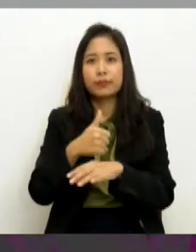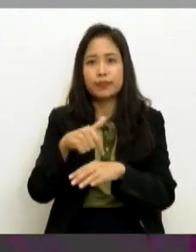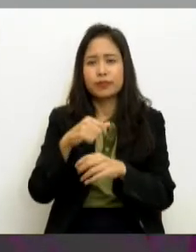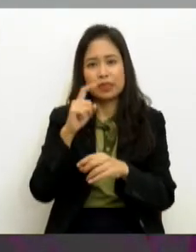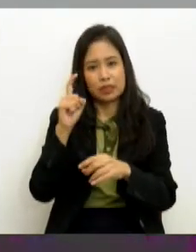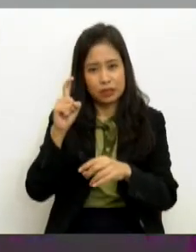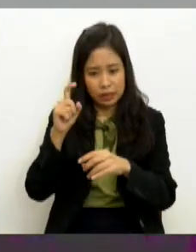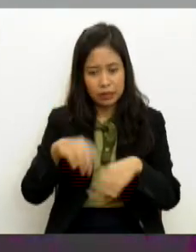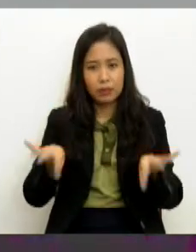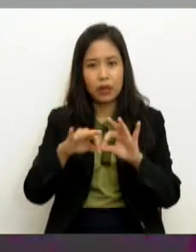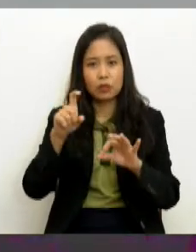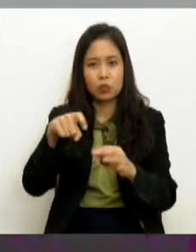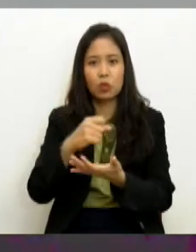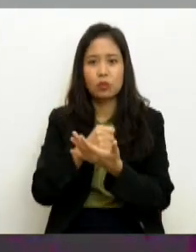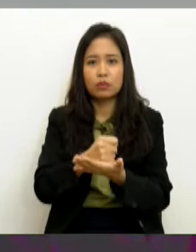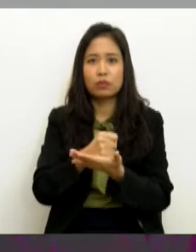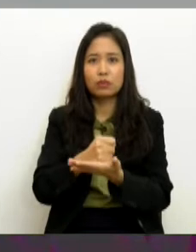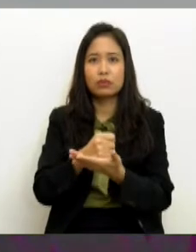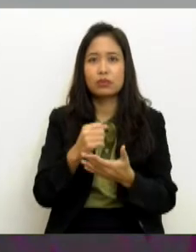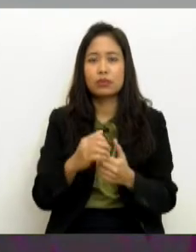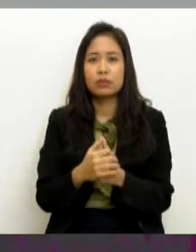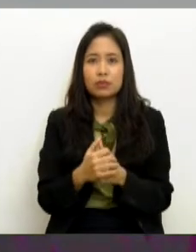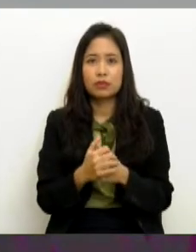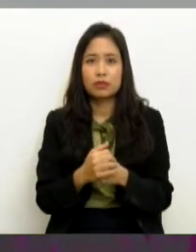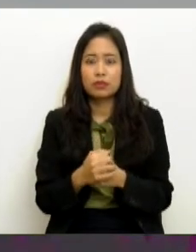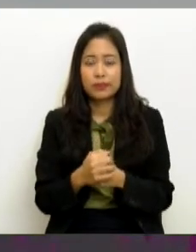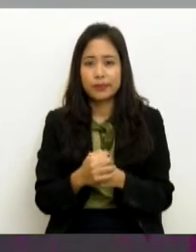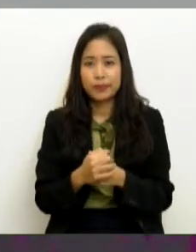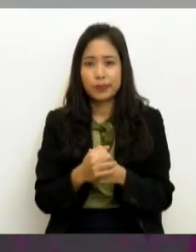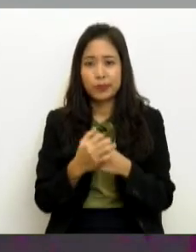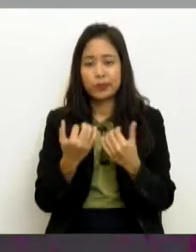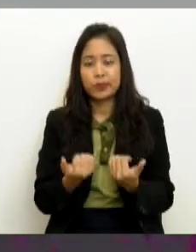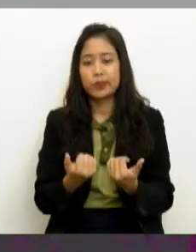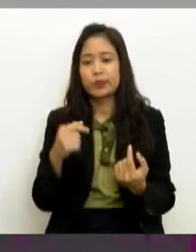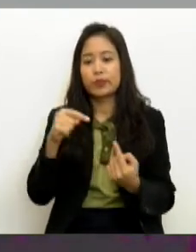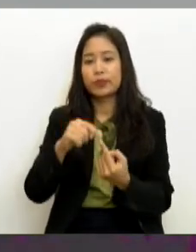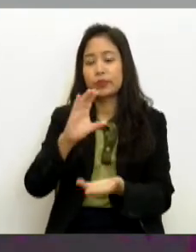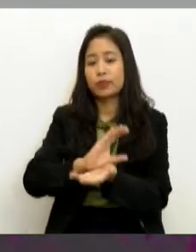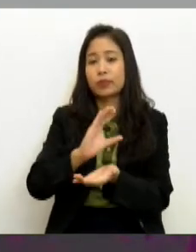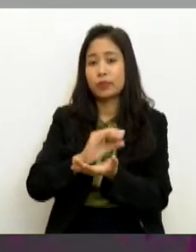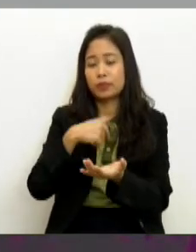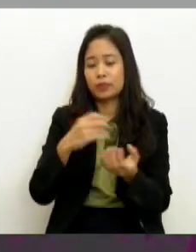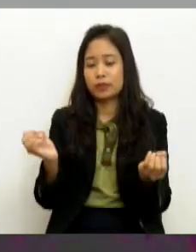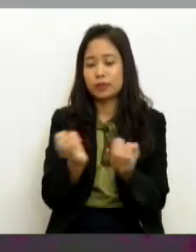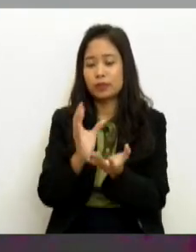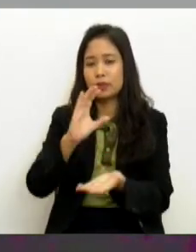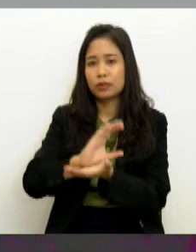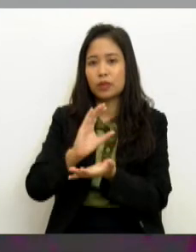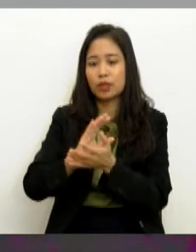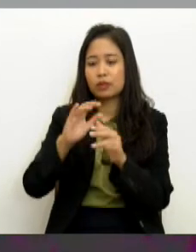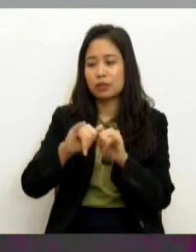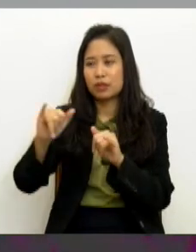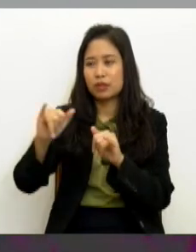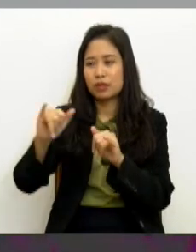องช่วยกันหากไม่เร่งดำเนินการเนี่ยในระยะนี้อาจจะส่งผลปัญหาในระยะยาวก็ขอให้ท่านผอเข